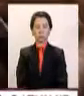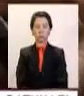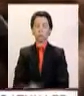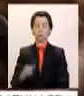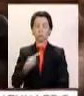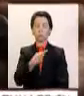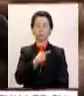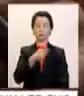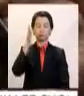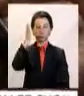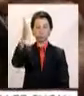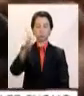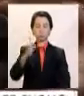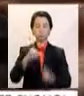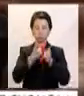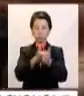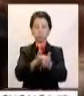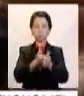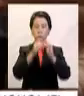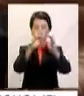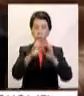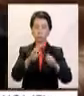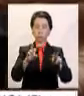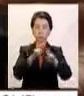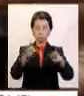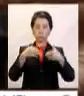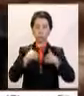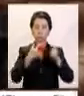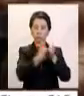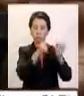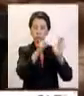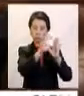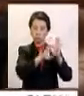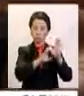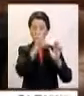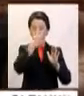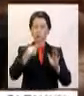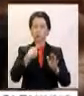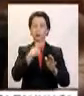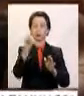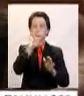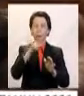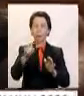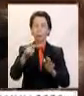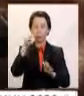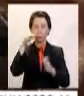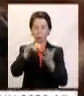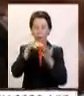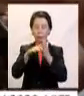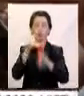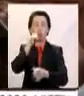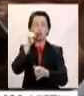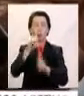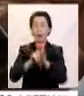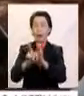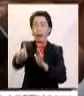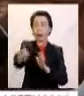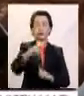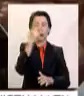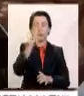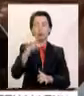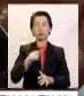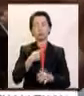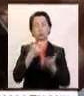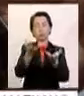Kita akan ikut prosedur yang sedia ada sebab mereka pun tidak inginkan mereka lolos. Kita memang dalam macam sekolah tunas bakti pun,